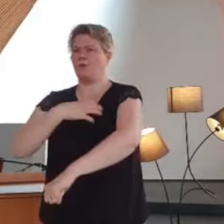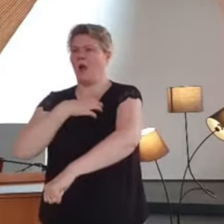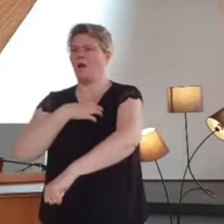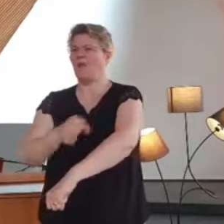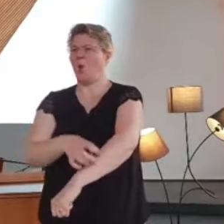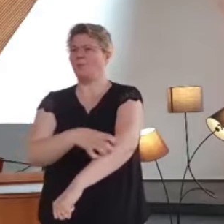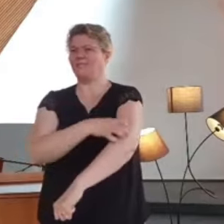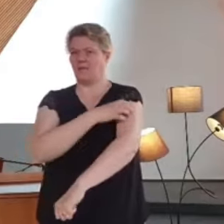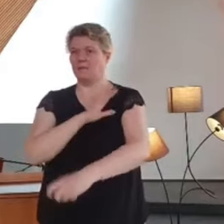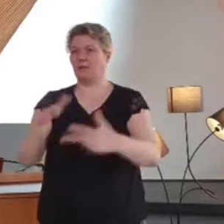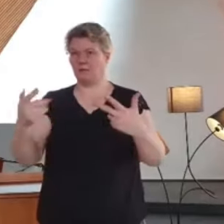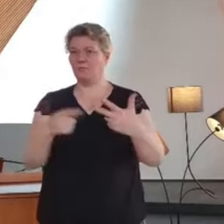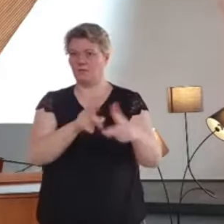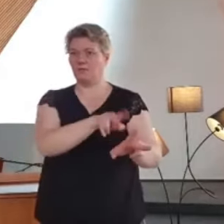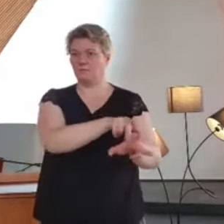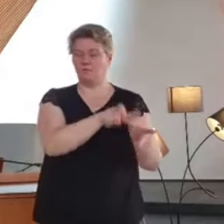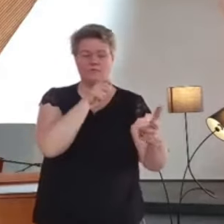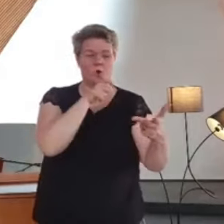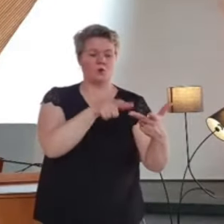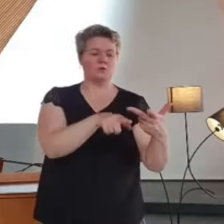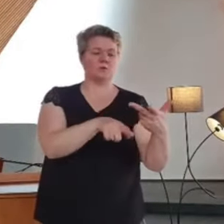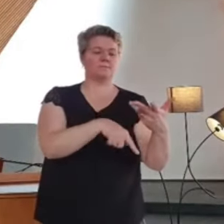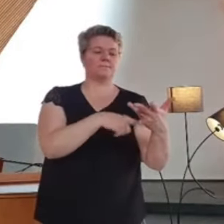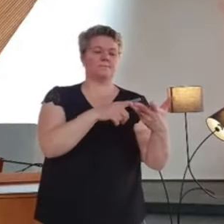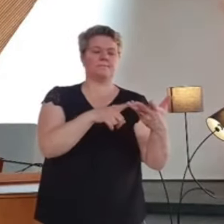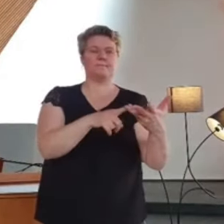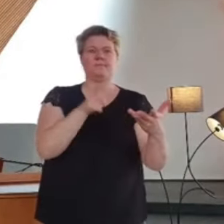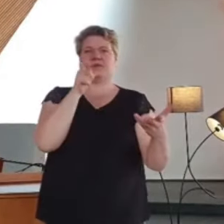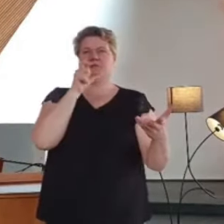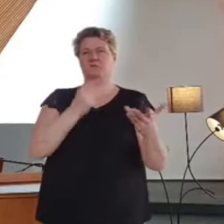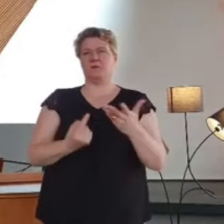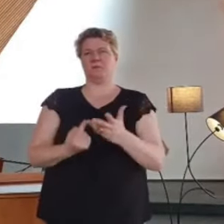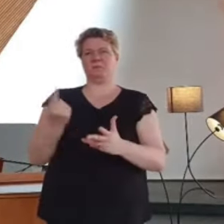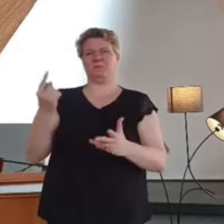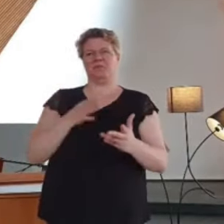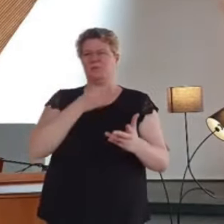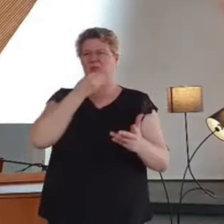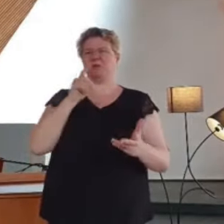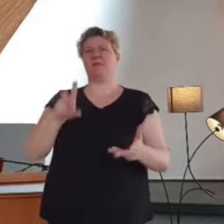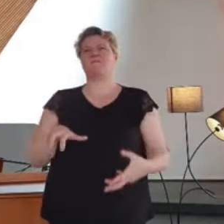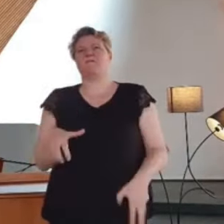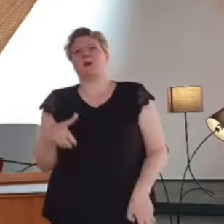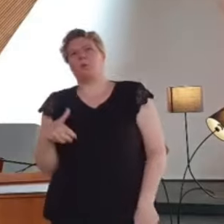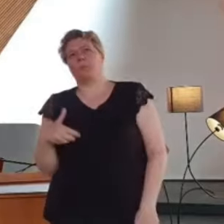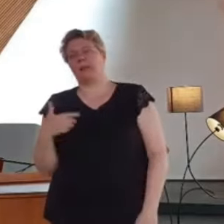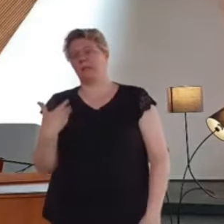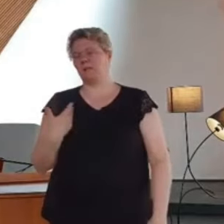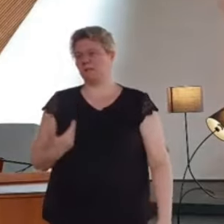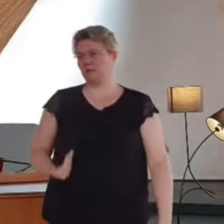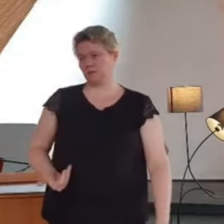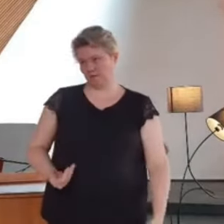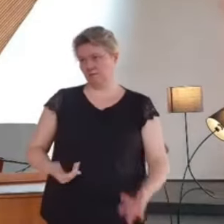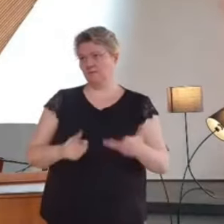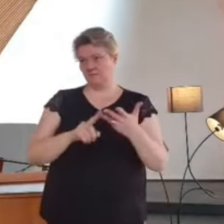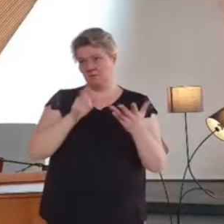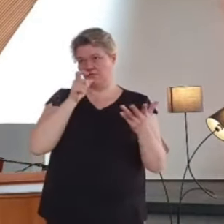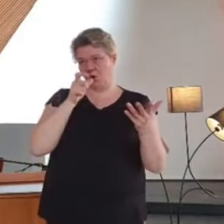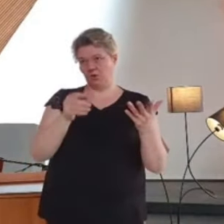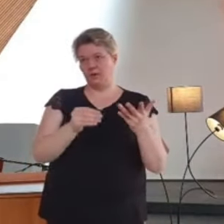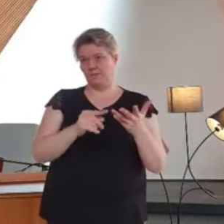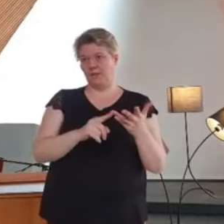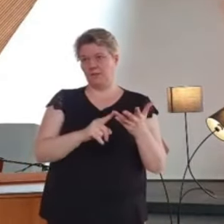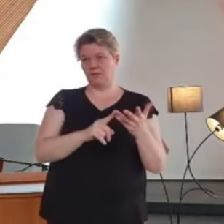Hauterkrankungen. Es gibt auch das, wie ich finde, unschöne Wort Verkrüppelte. Es gibt